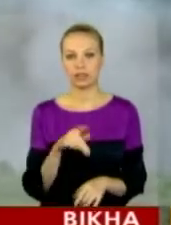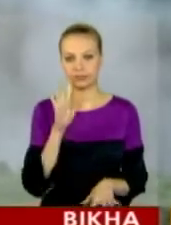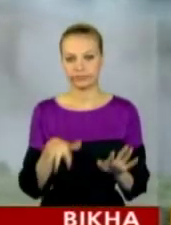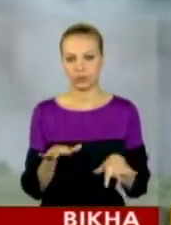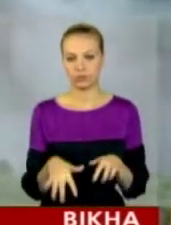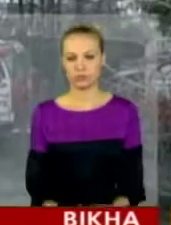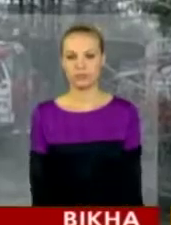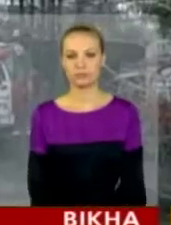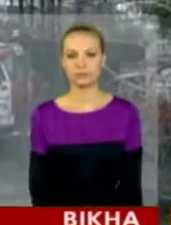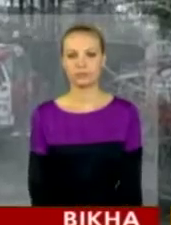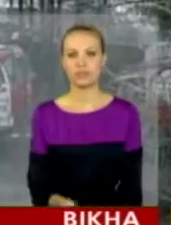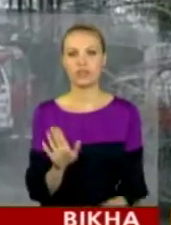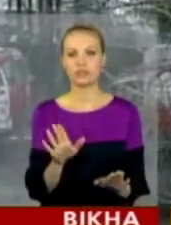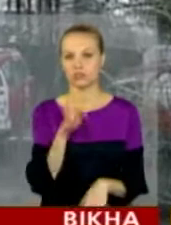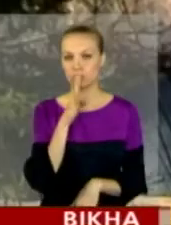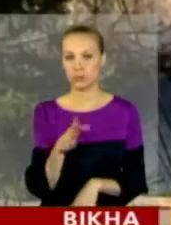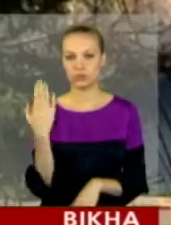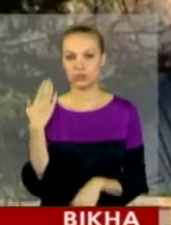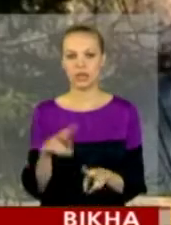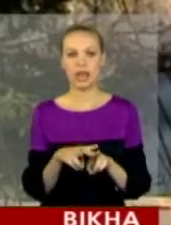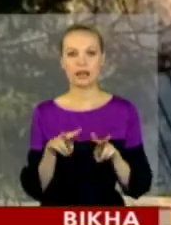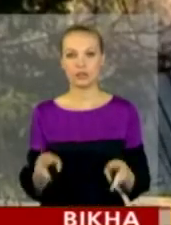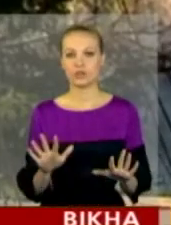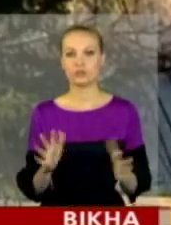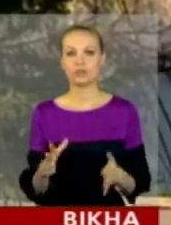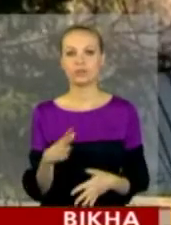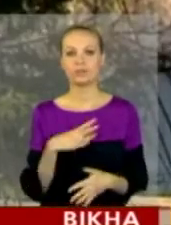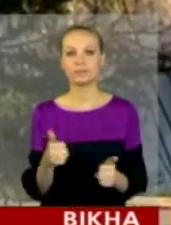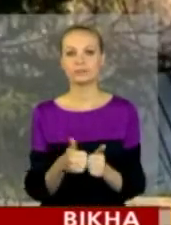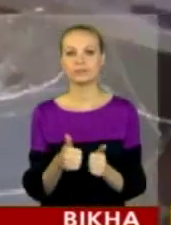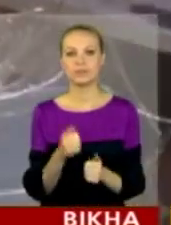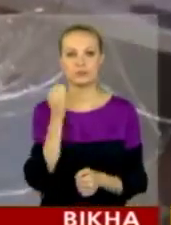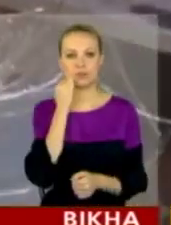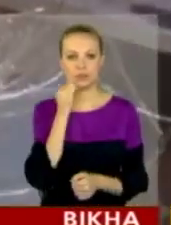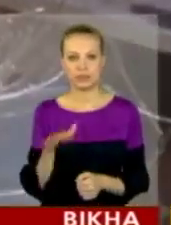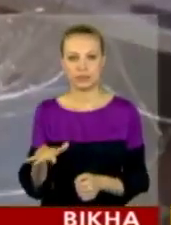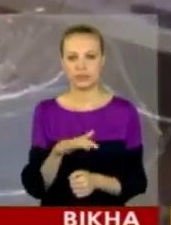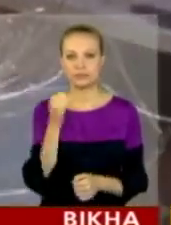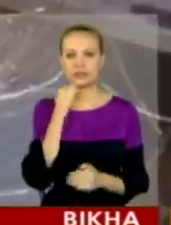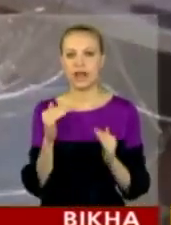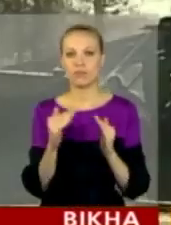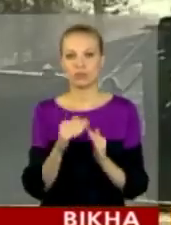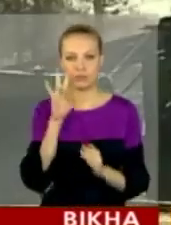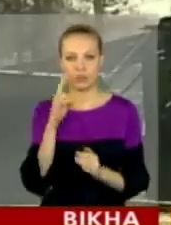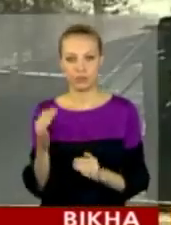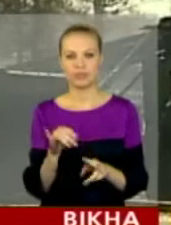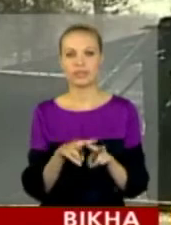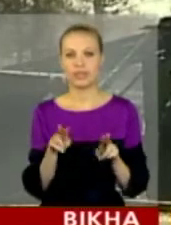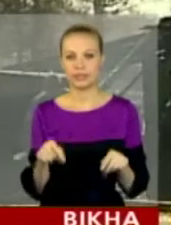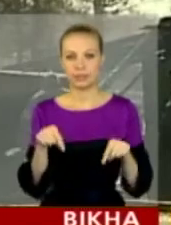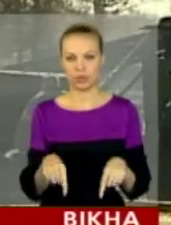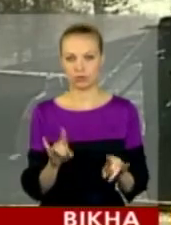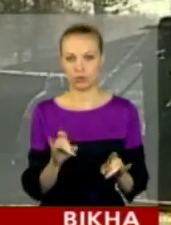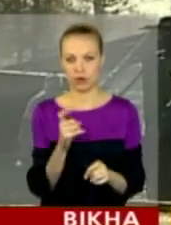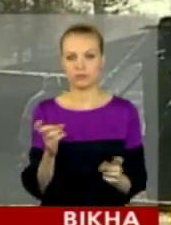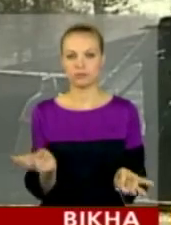«нехлюйство». Лише 4 місяці тому аналогічний випадок стався неподалік Москви. Стара будівля божевільні, так само як цього